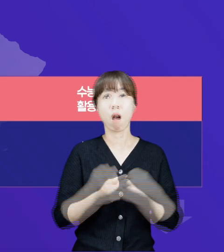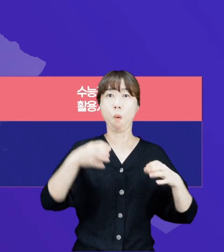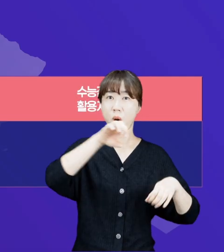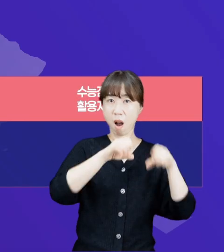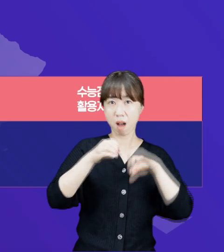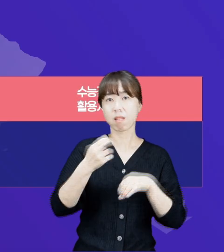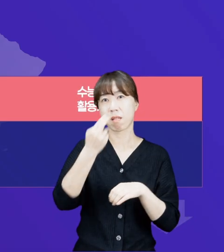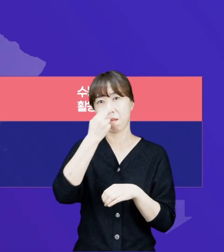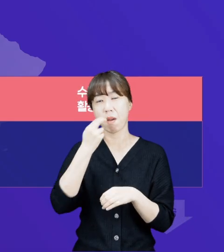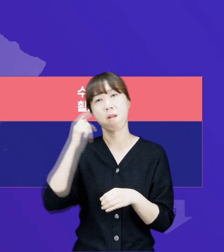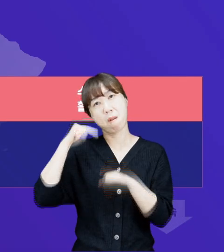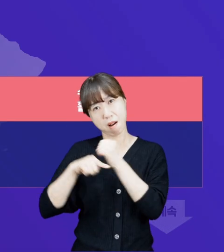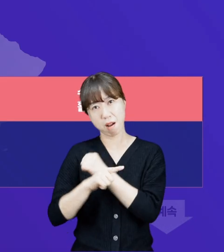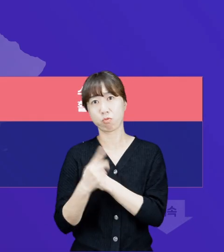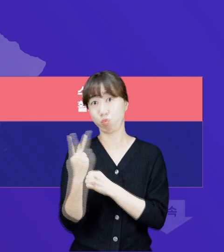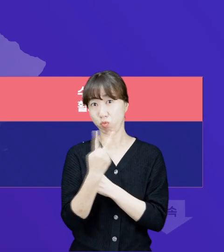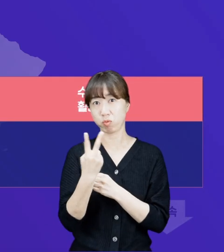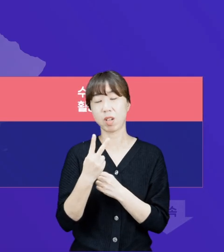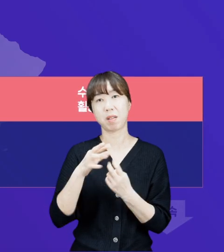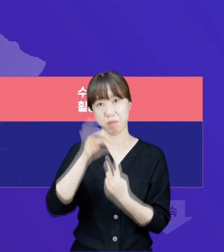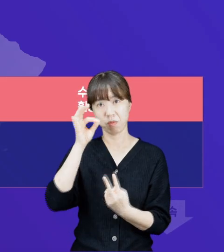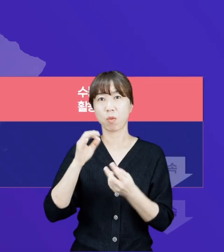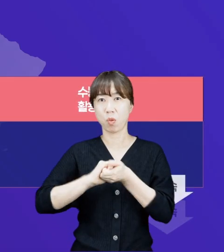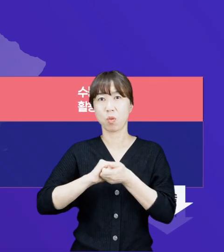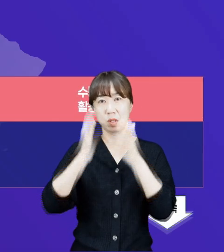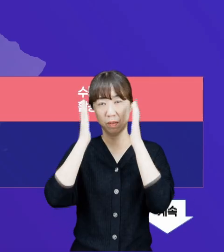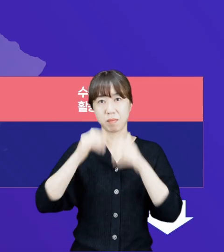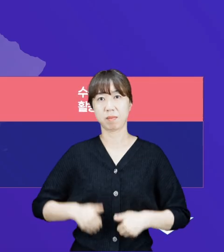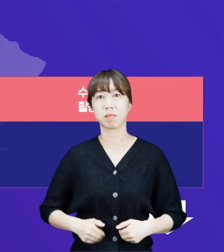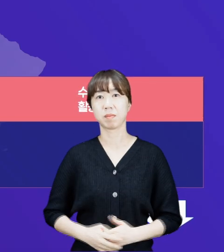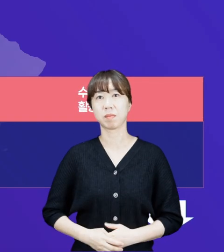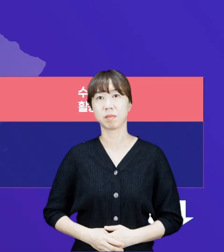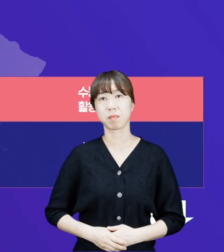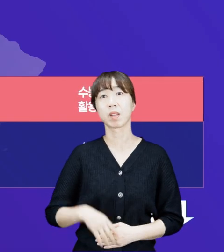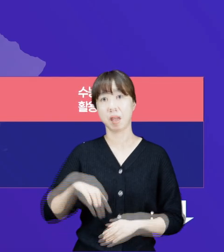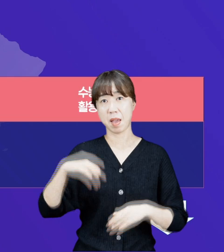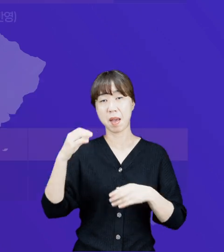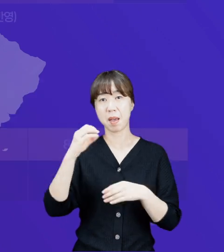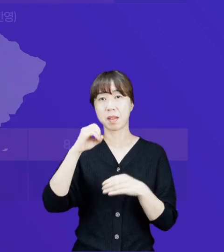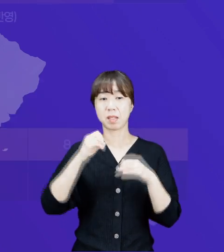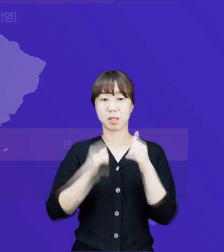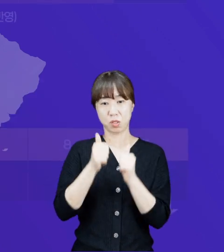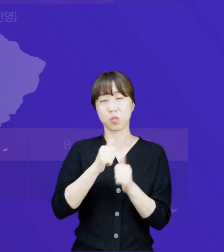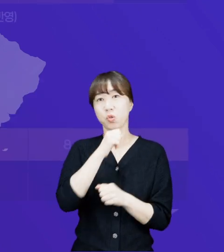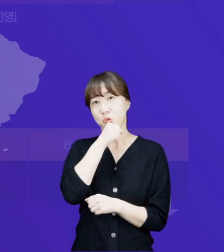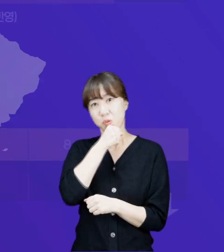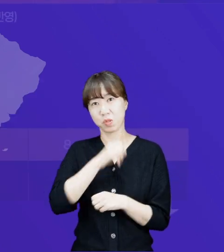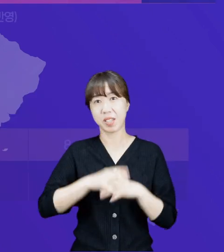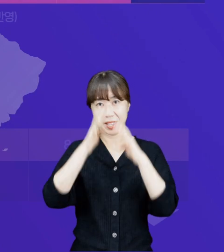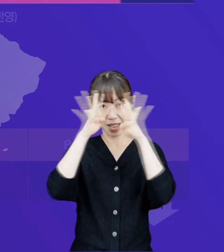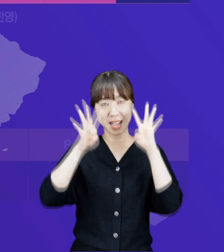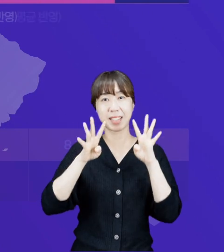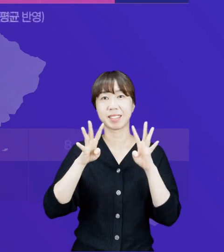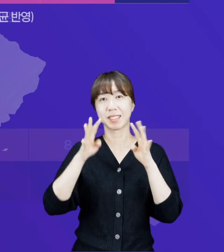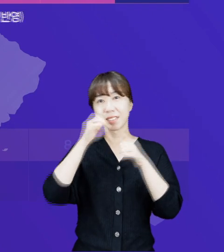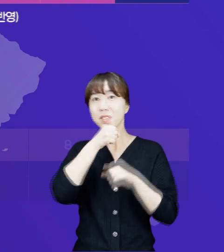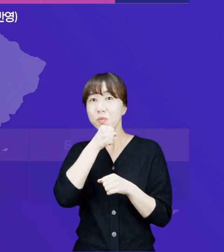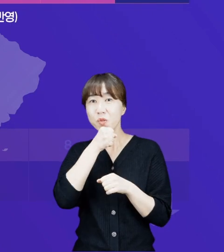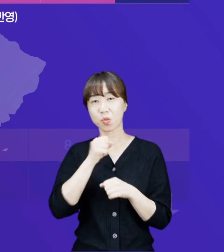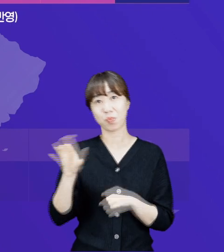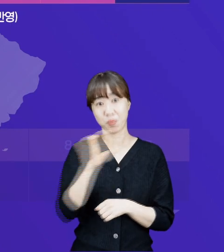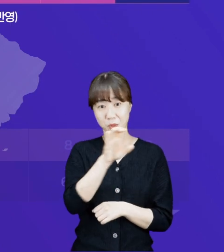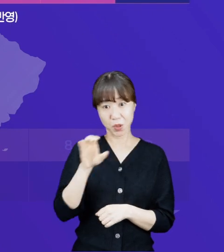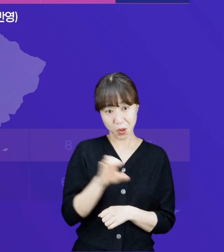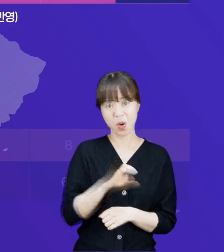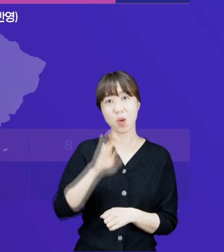두 과목을 필수 응시하여야 합니다. 수능 점수는 지표는 100분위를 활용합니다. 대학 수학능력시험 과목별 반영 비율은 다음